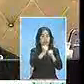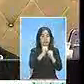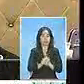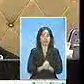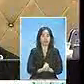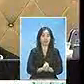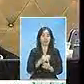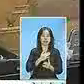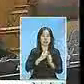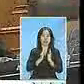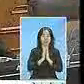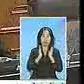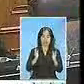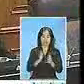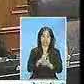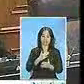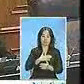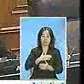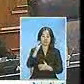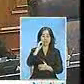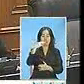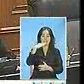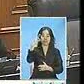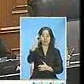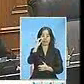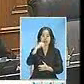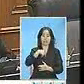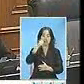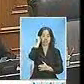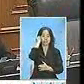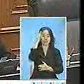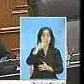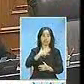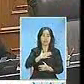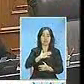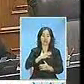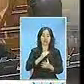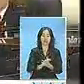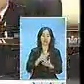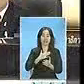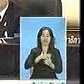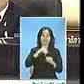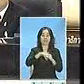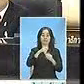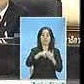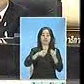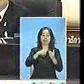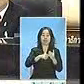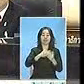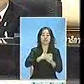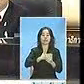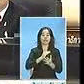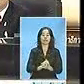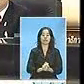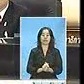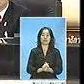ขอบพระคุณครับก็ผมเองไม่เคยถูกสรรหาหรือไม่เข้าใจจริงๆครับเรื่องพวกนี้ผมมาจากการเลือกตั้งเรื่อยๆท่านประธ